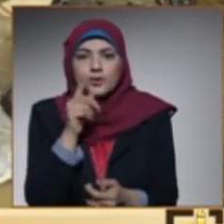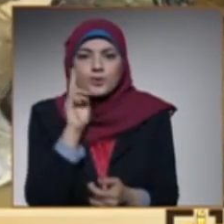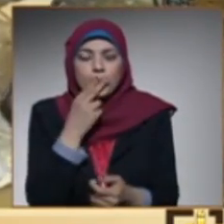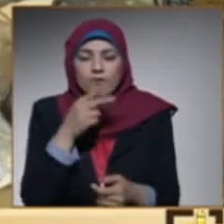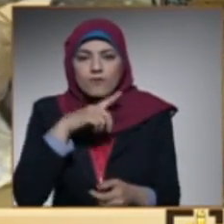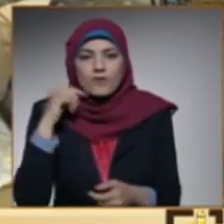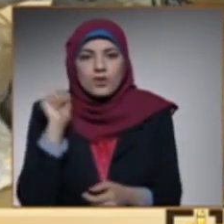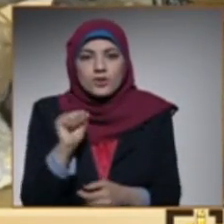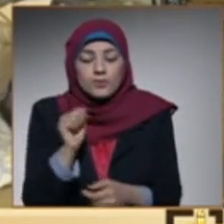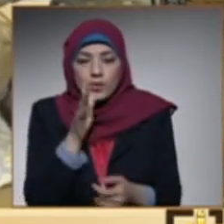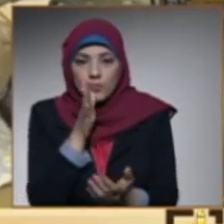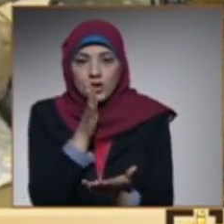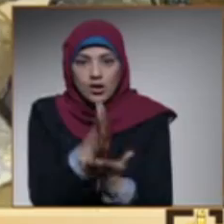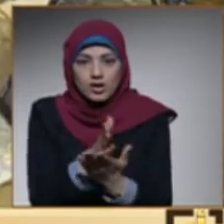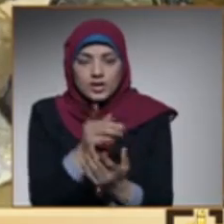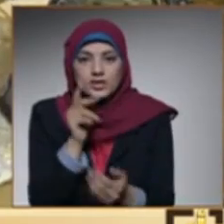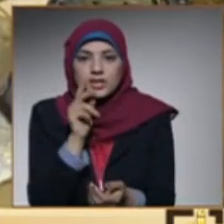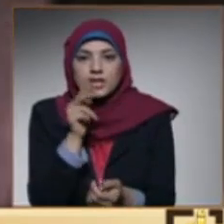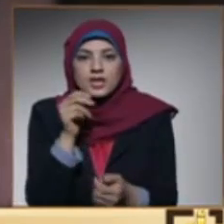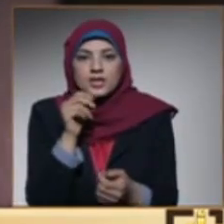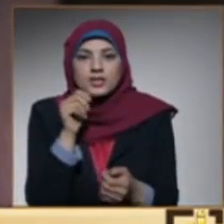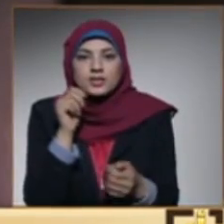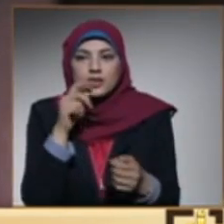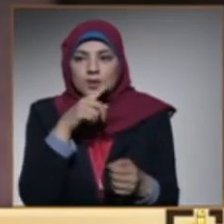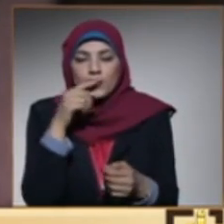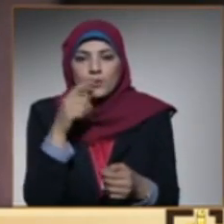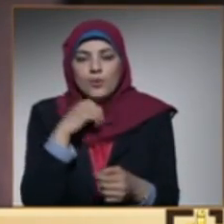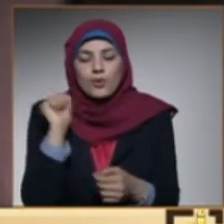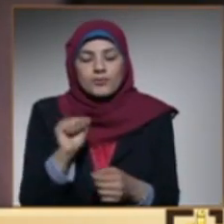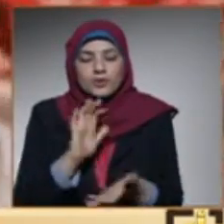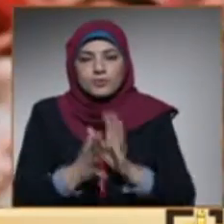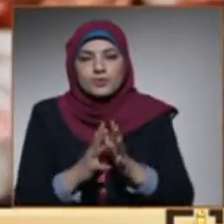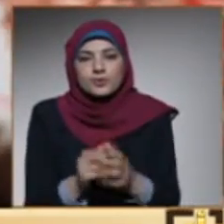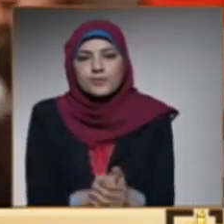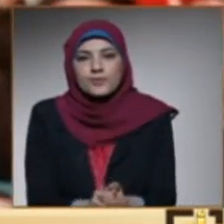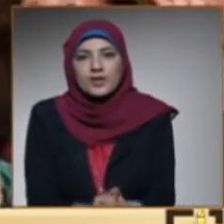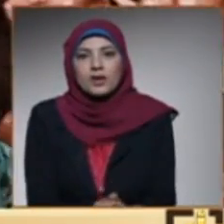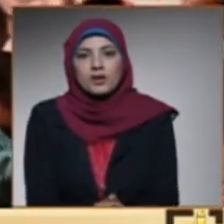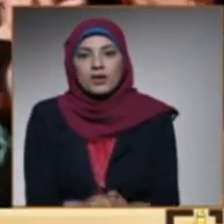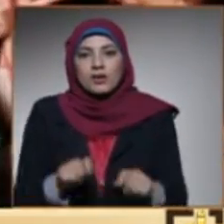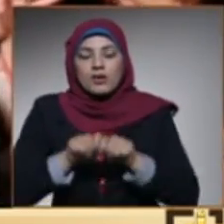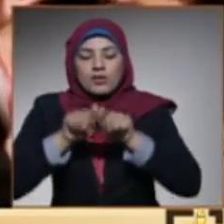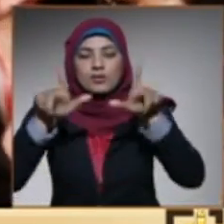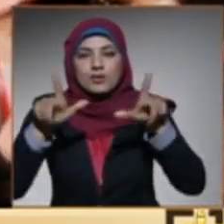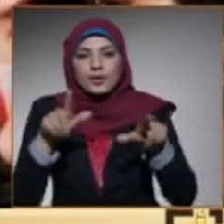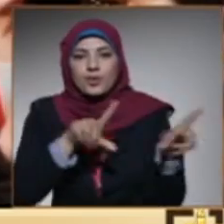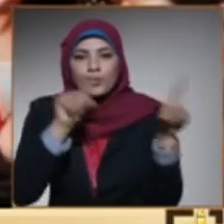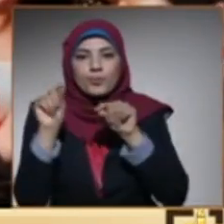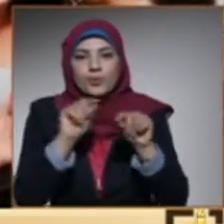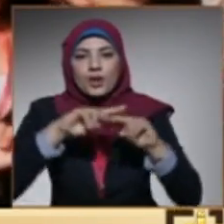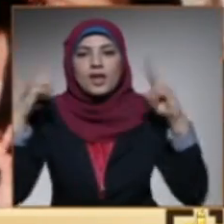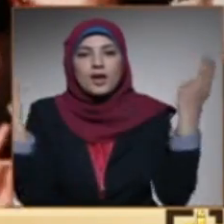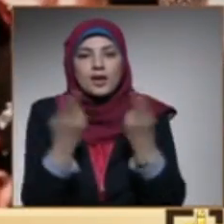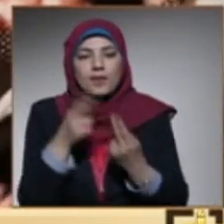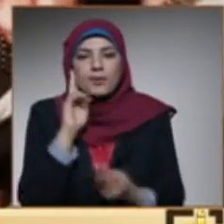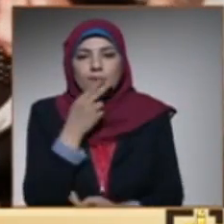ترجمة إليها واستخدام أسلوب ثنائي اللغة في تعلمهم. الغرض من الأسبوع العالمي للصم